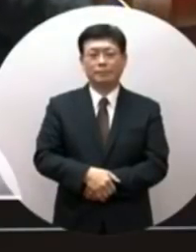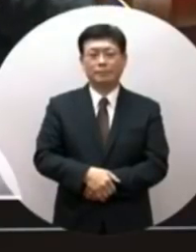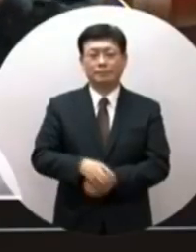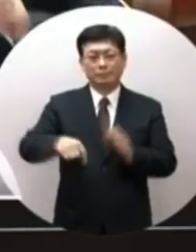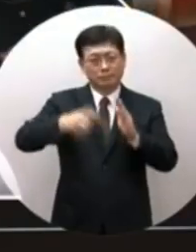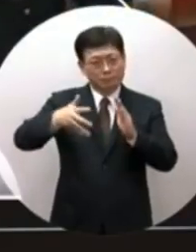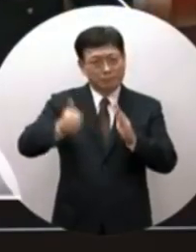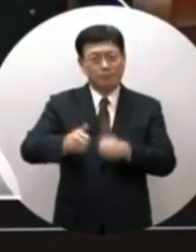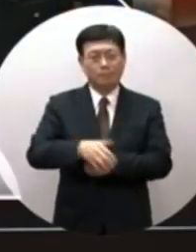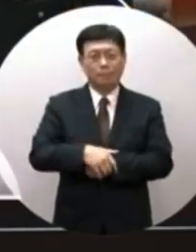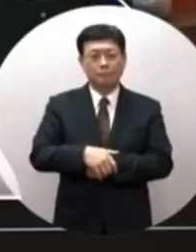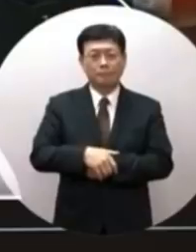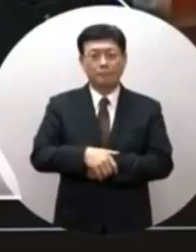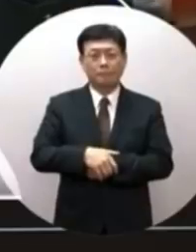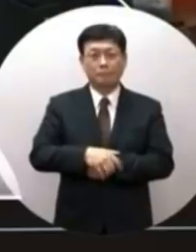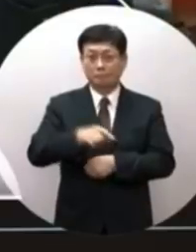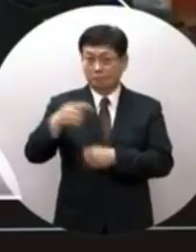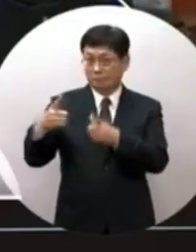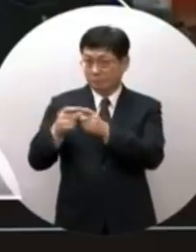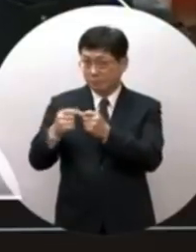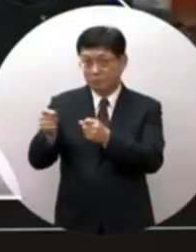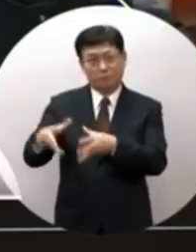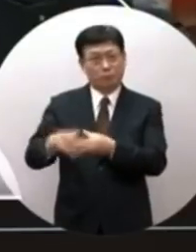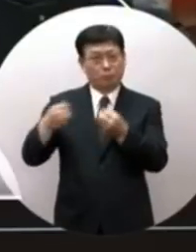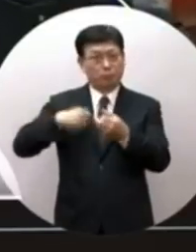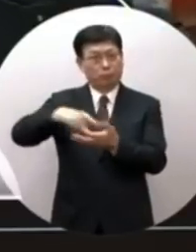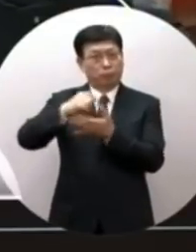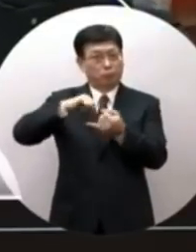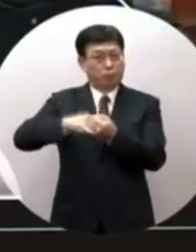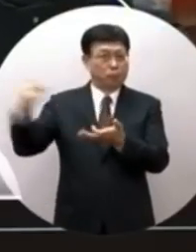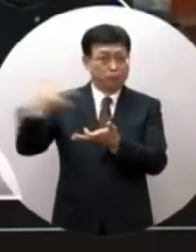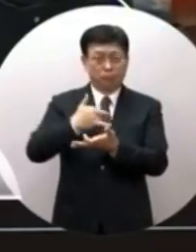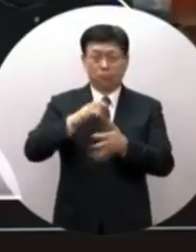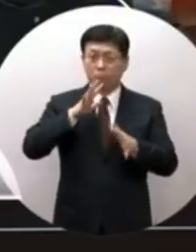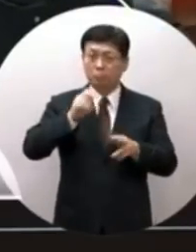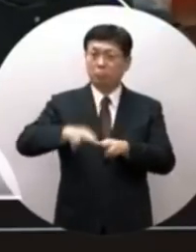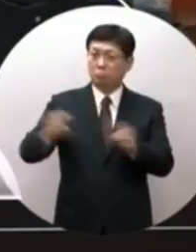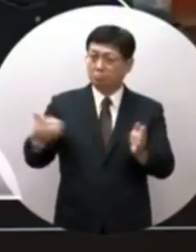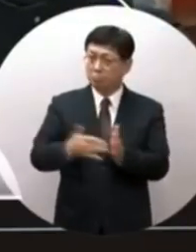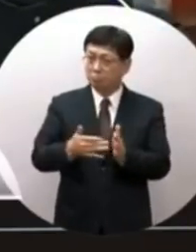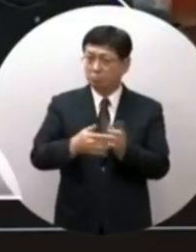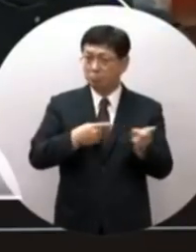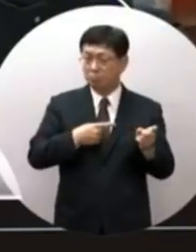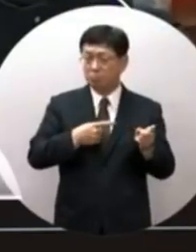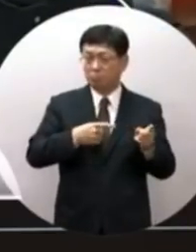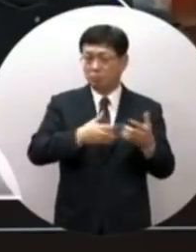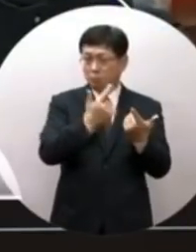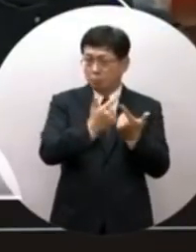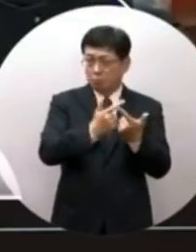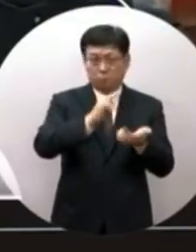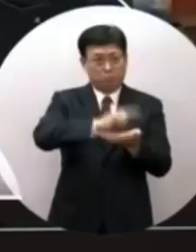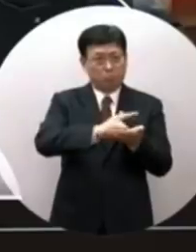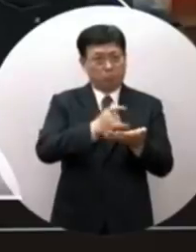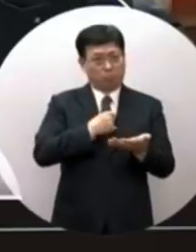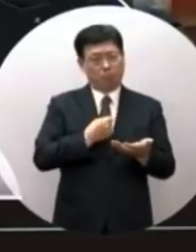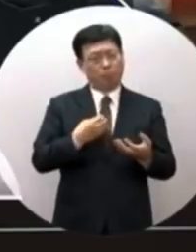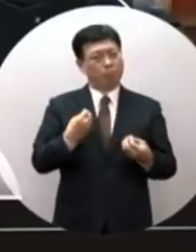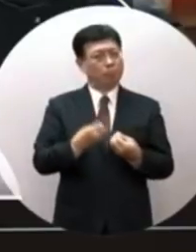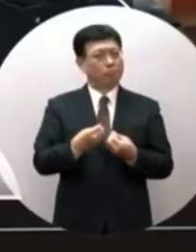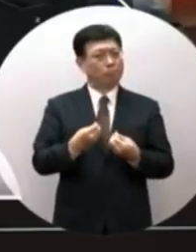一定啊，后尾的日本的就免包机，即马解除了，湖北、武汉都要包